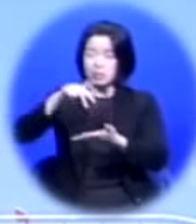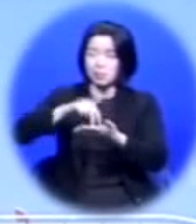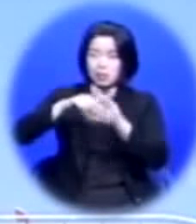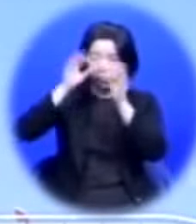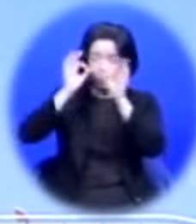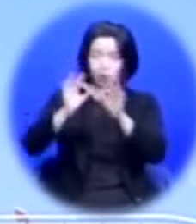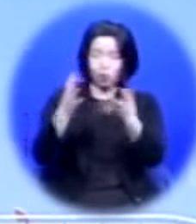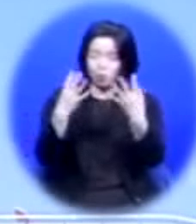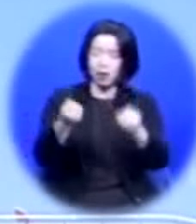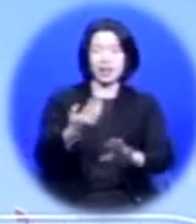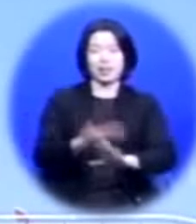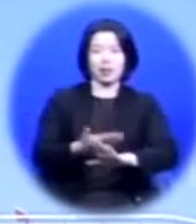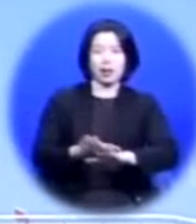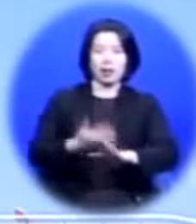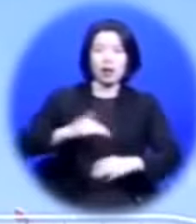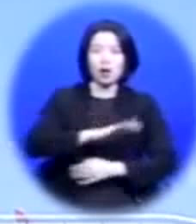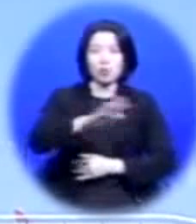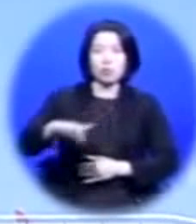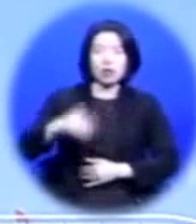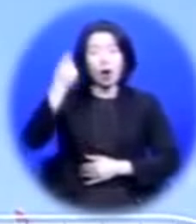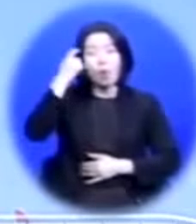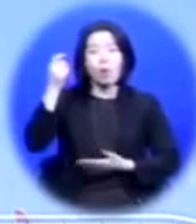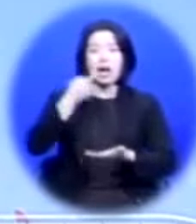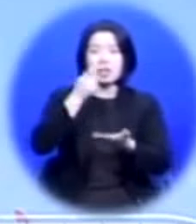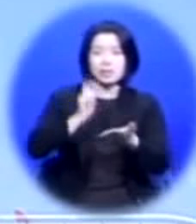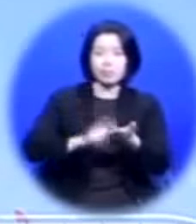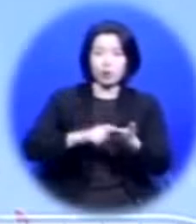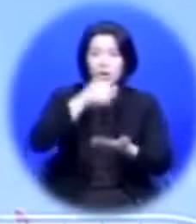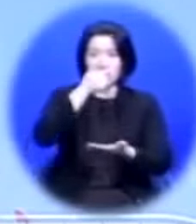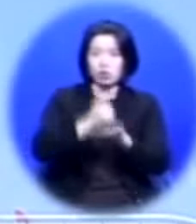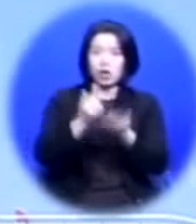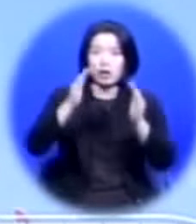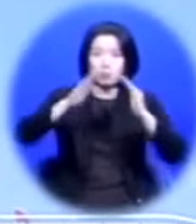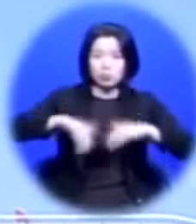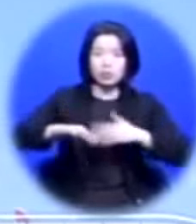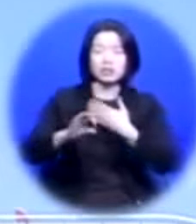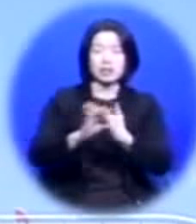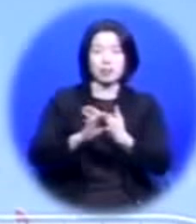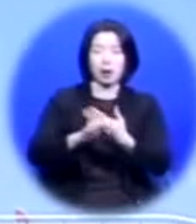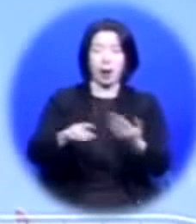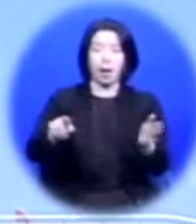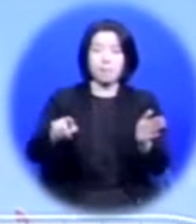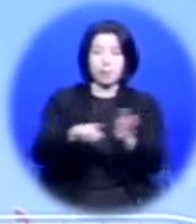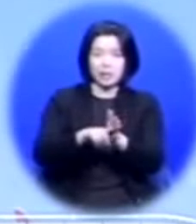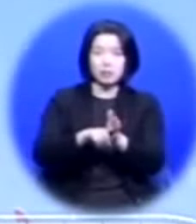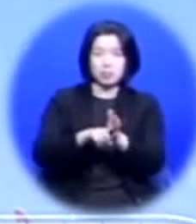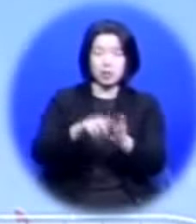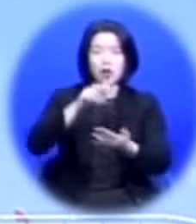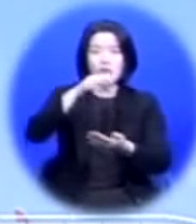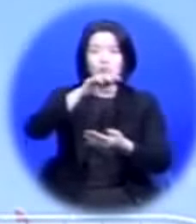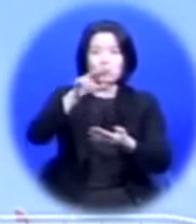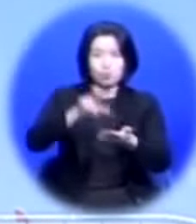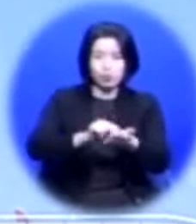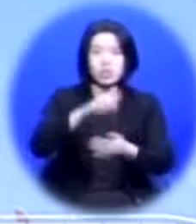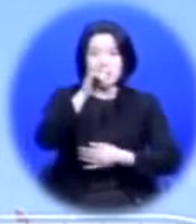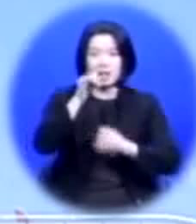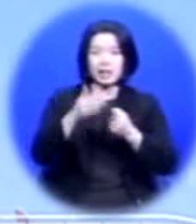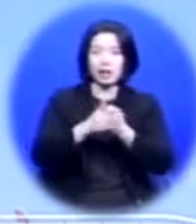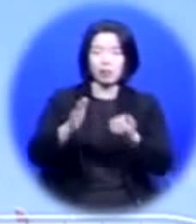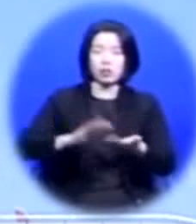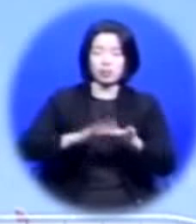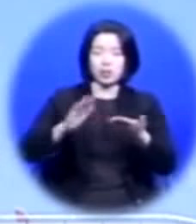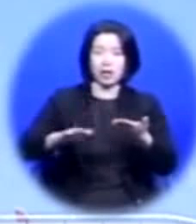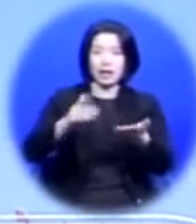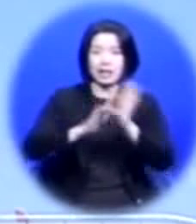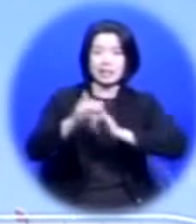다릅니다 우리가 왜 쉽게 죄에 무너지냐 하면 믿음이 문제가 있기 때문입니다 예수를